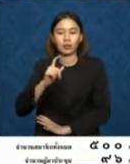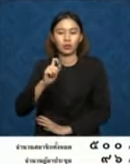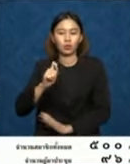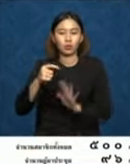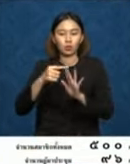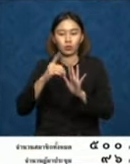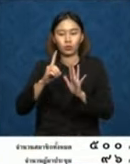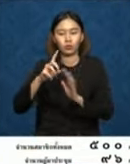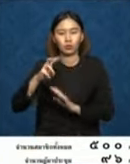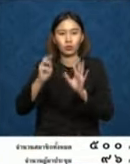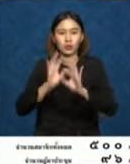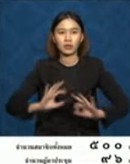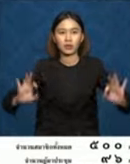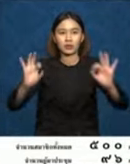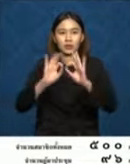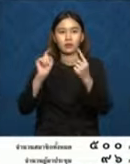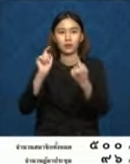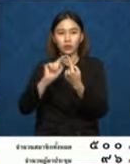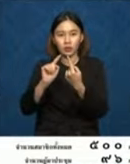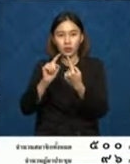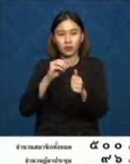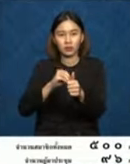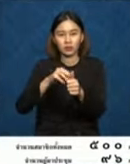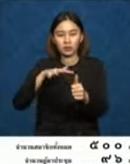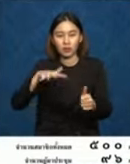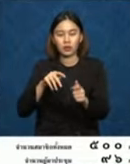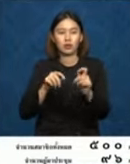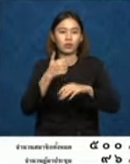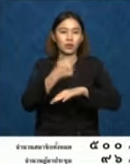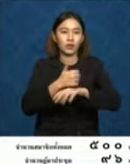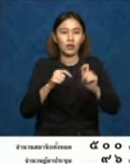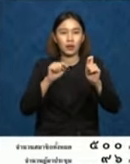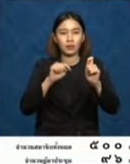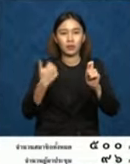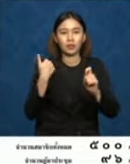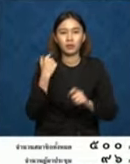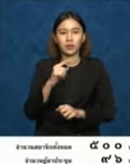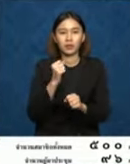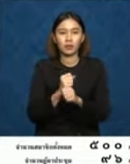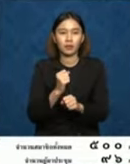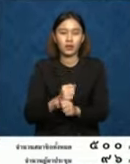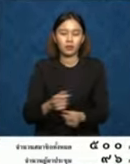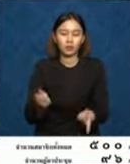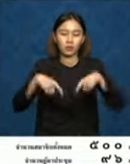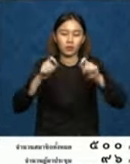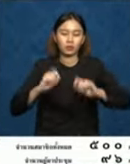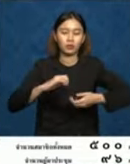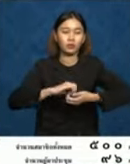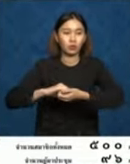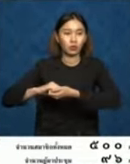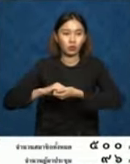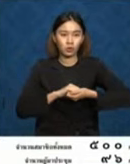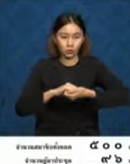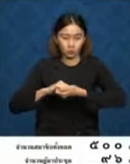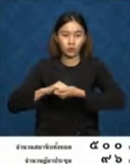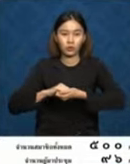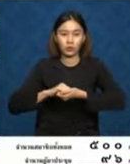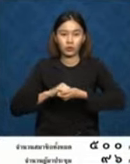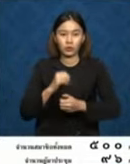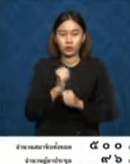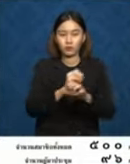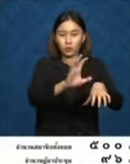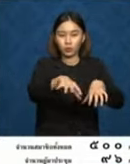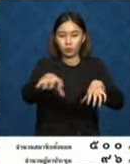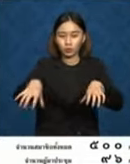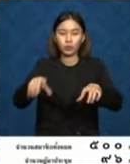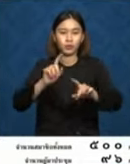นะคะโดยการนำของท่านนายอำเภอค่ะที่ได้มีการทำ MOU ร่วมกันนะคะประสานแต่ละหน่วยง